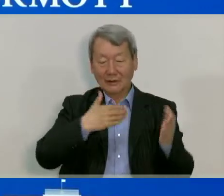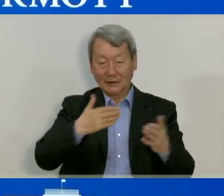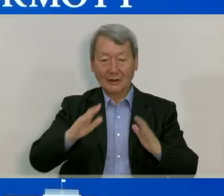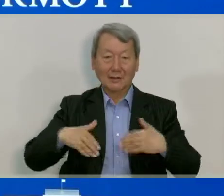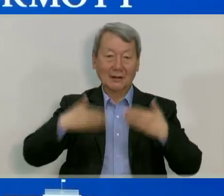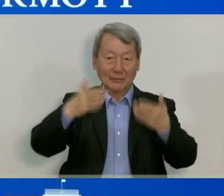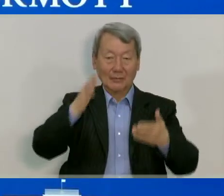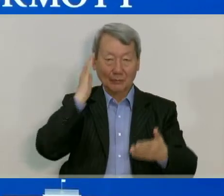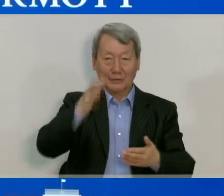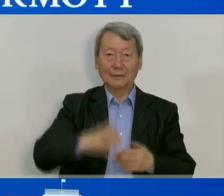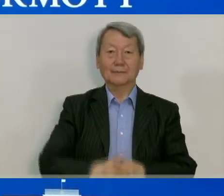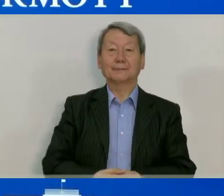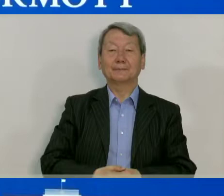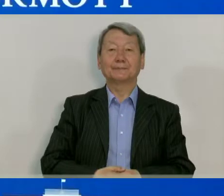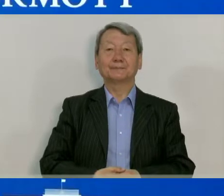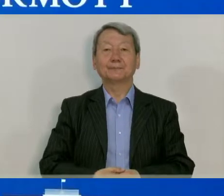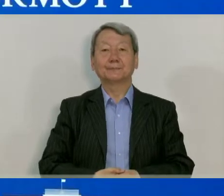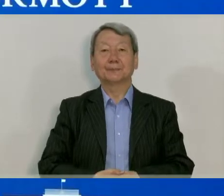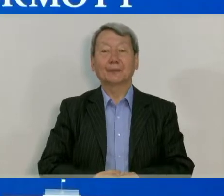сиздерге берип турабыз.